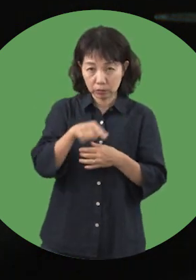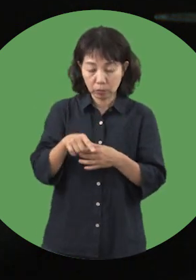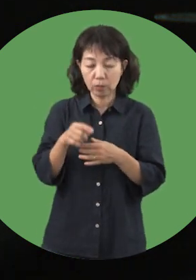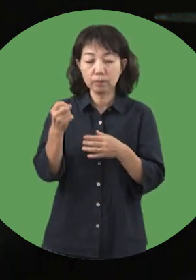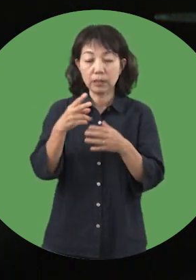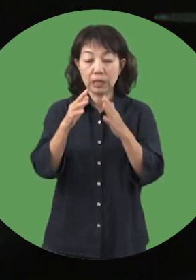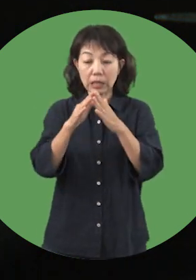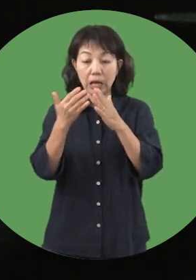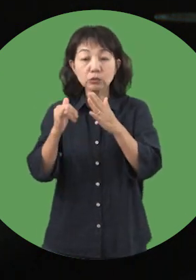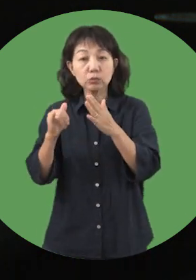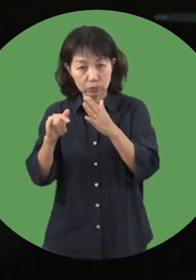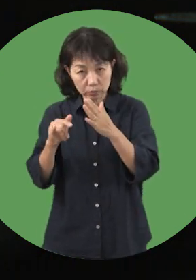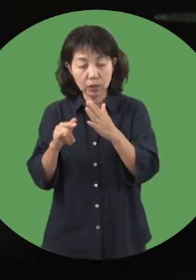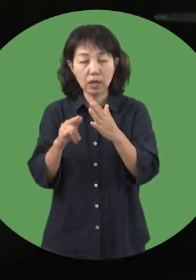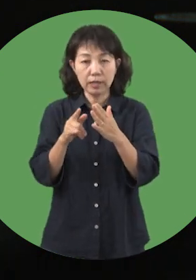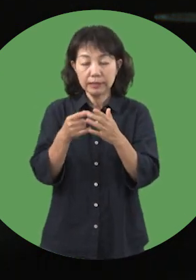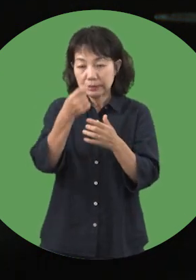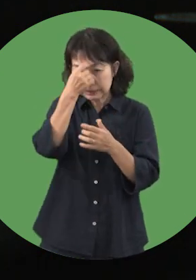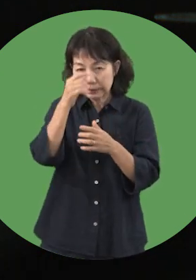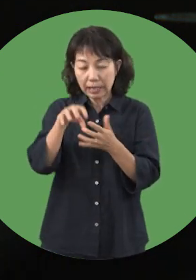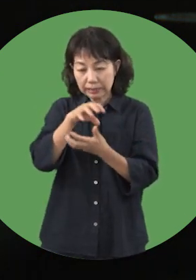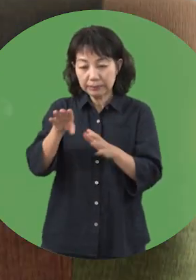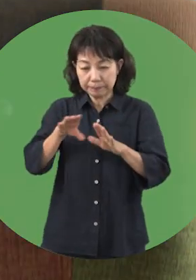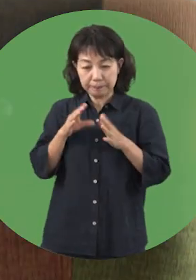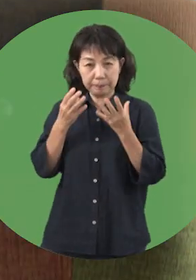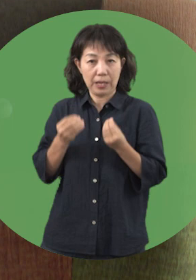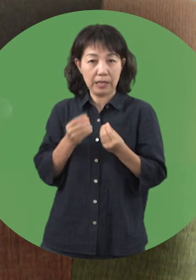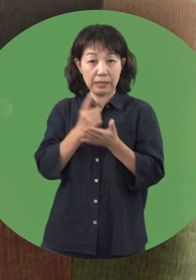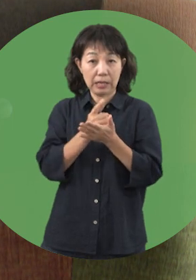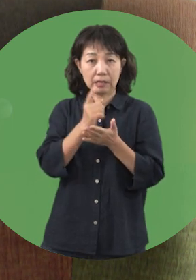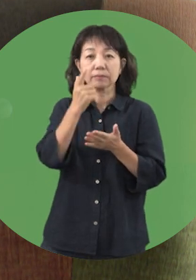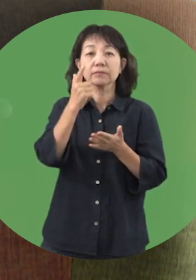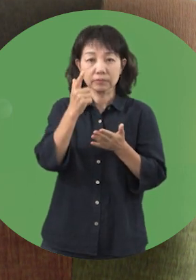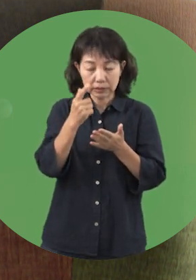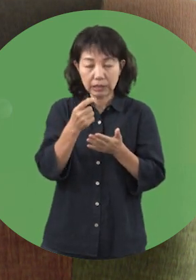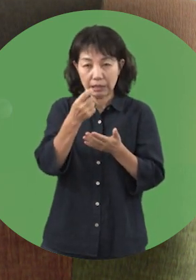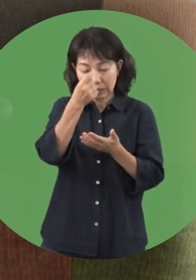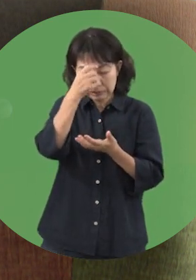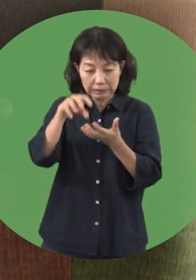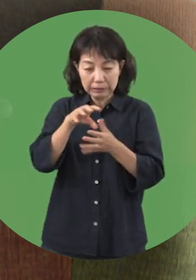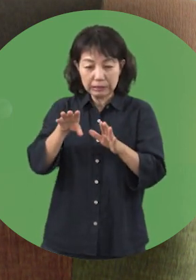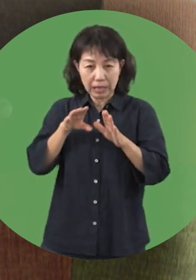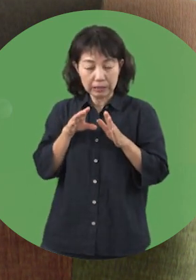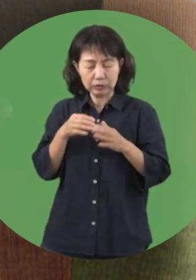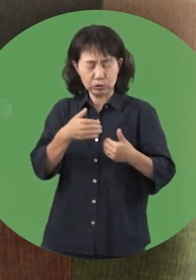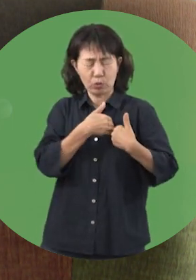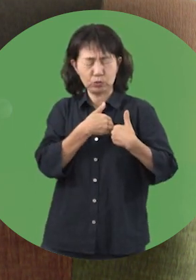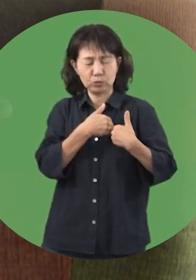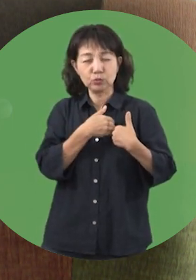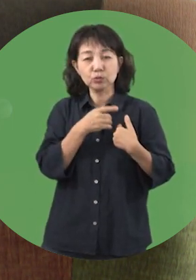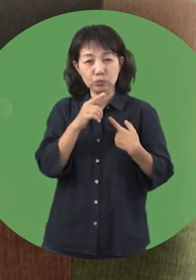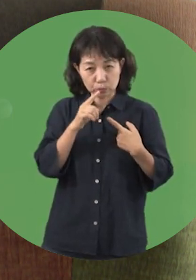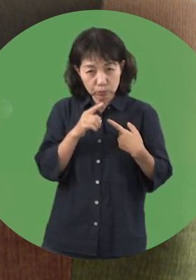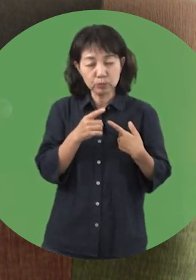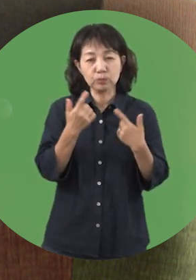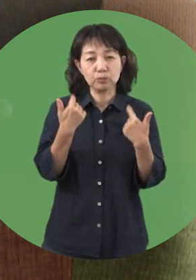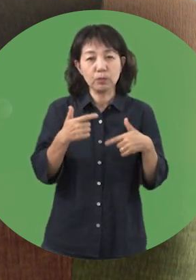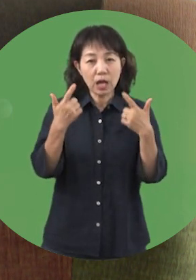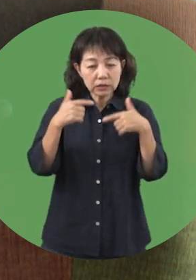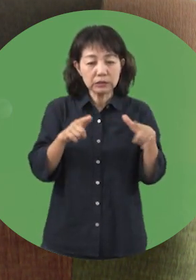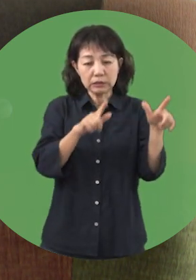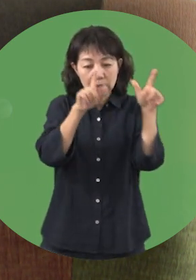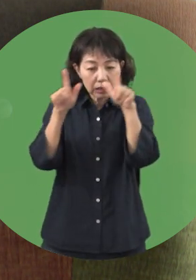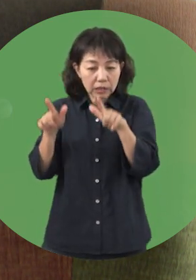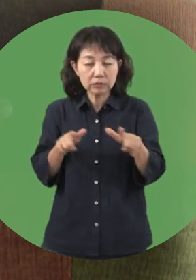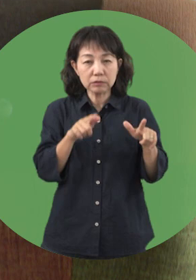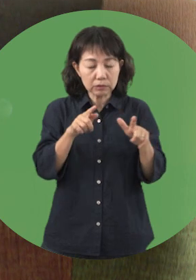は直接的な被害を受けるだけでなく被害に遭ったそのショックから毎日の生活の中で